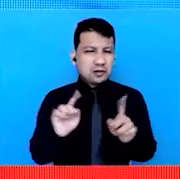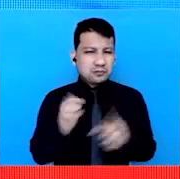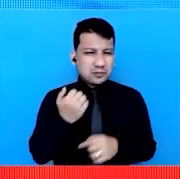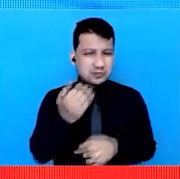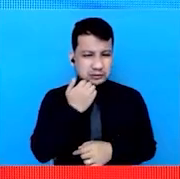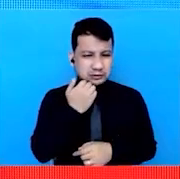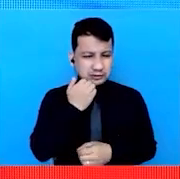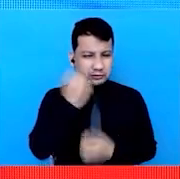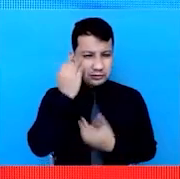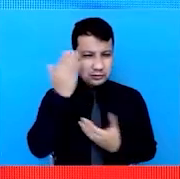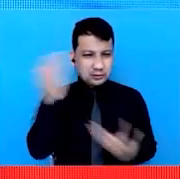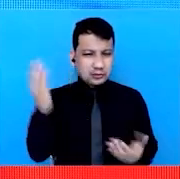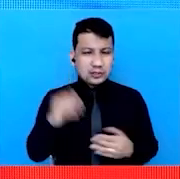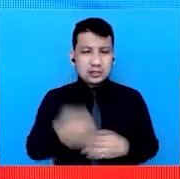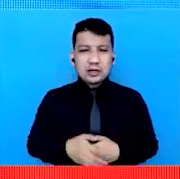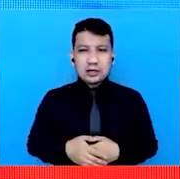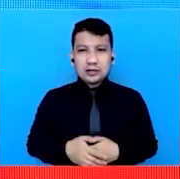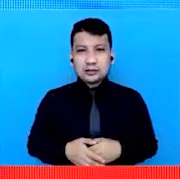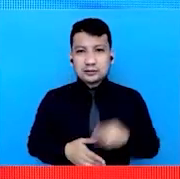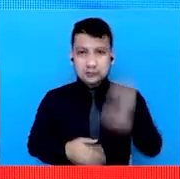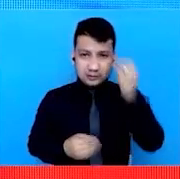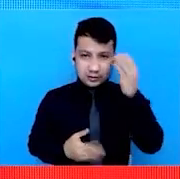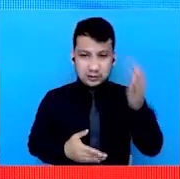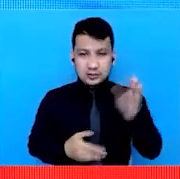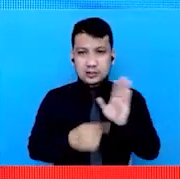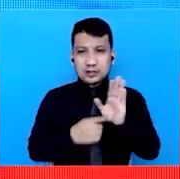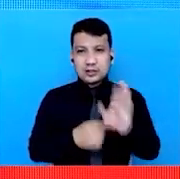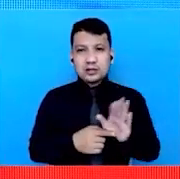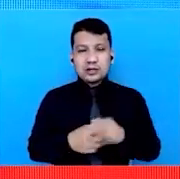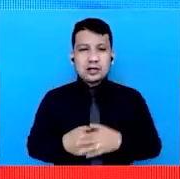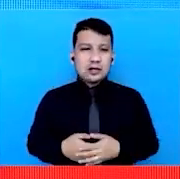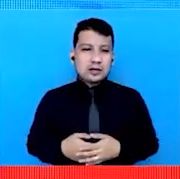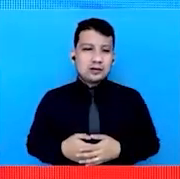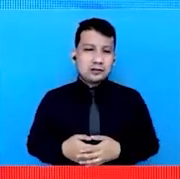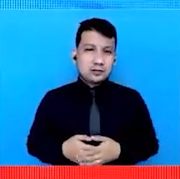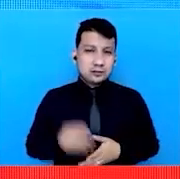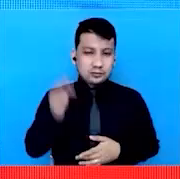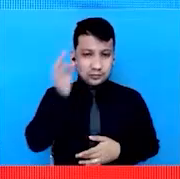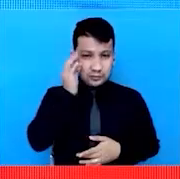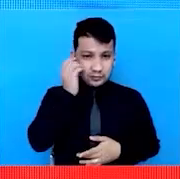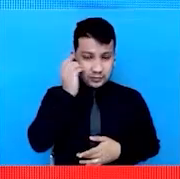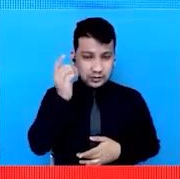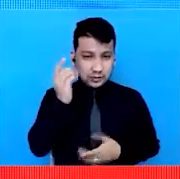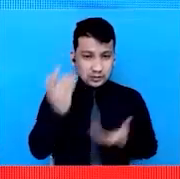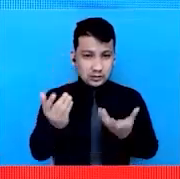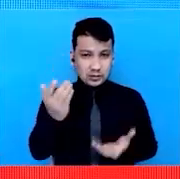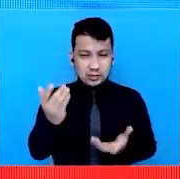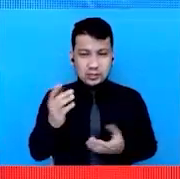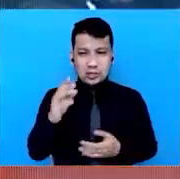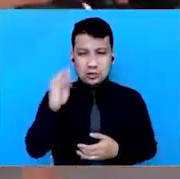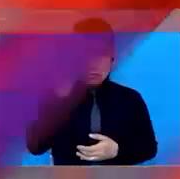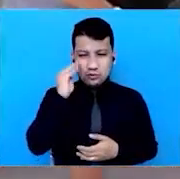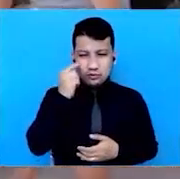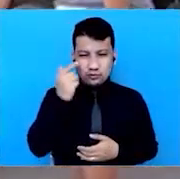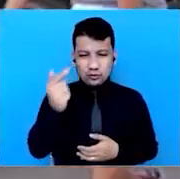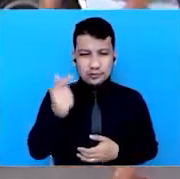sabi ni Health Secretary Francisco Duque III. Nasa frontline ng balitang yan, Simon Gualvez.